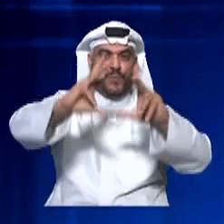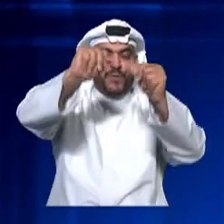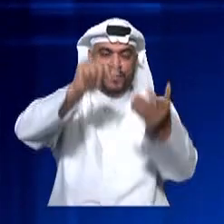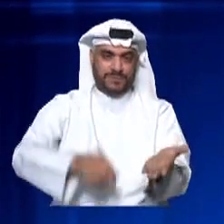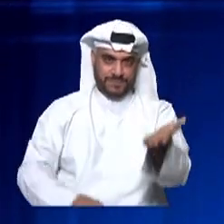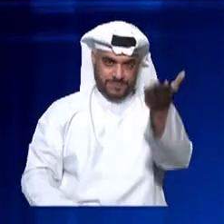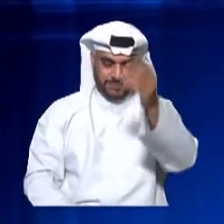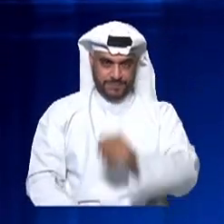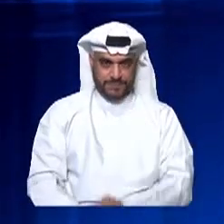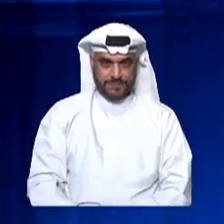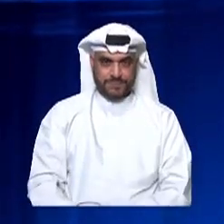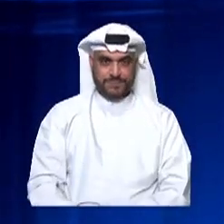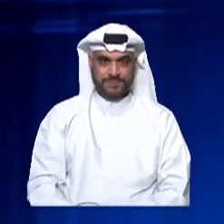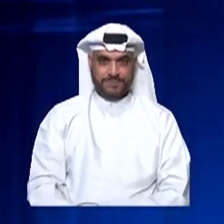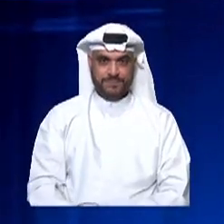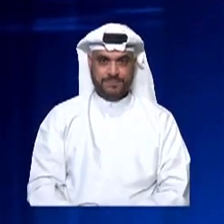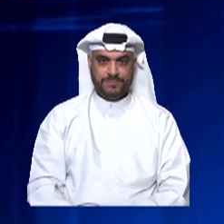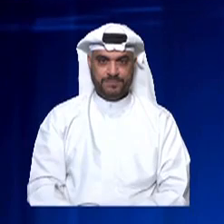والازدهار.